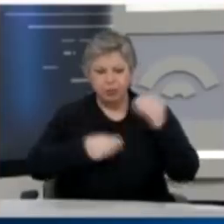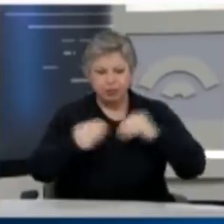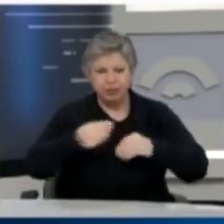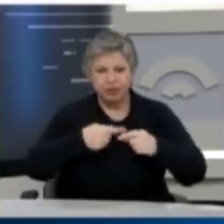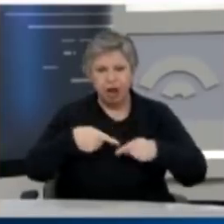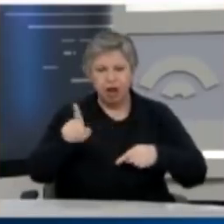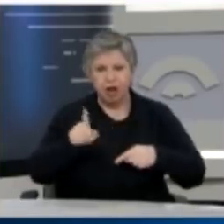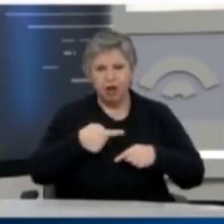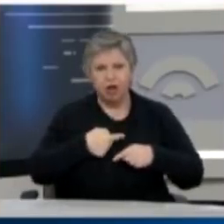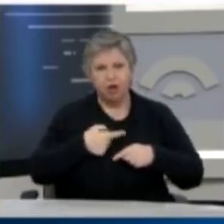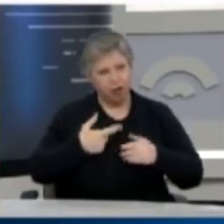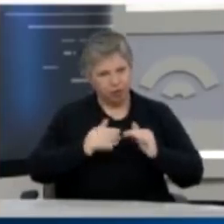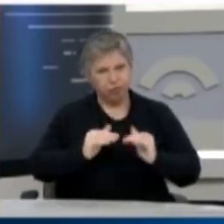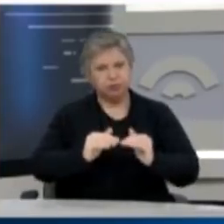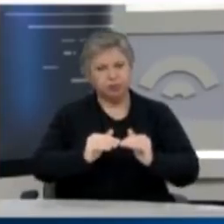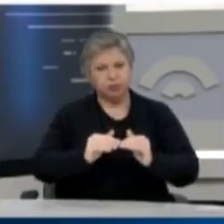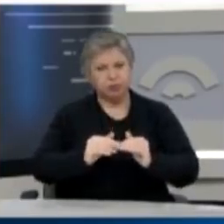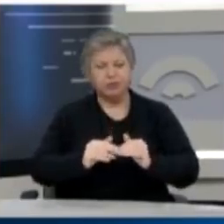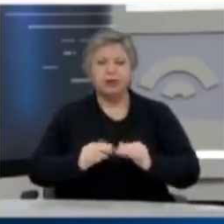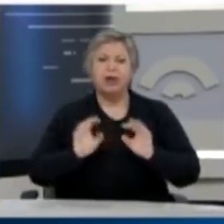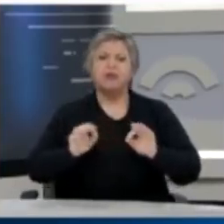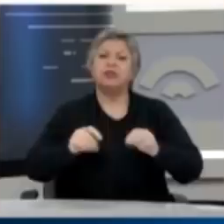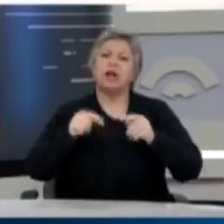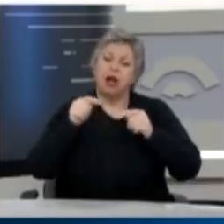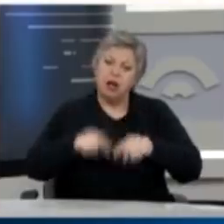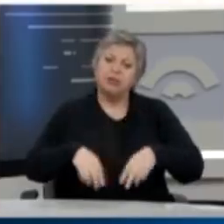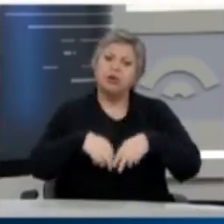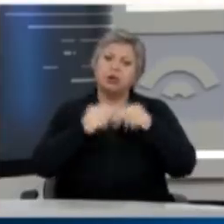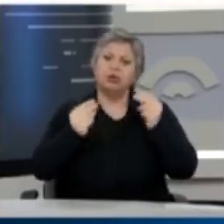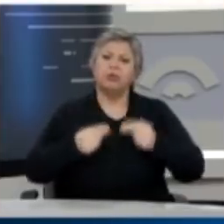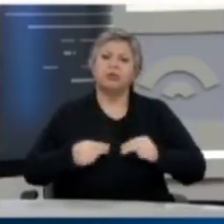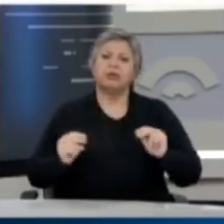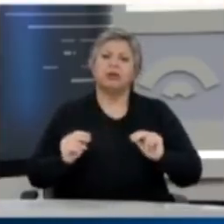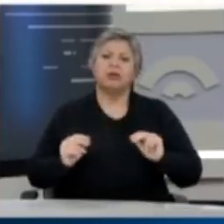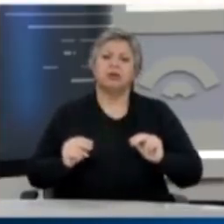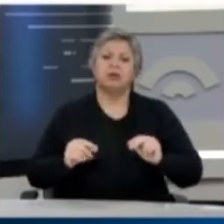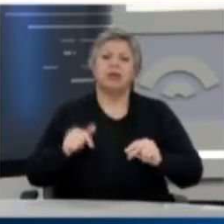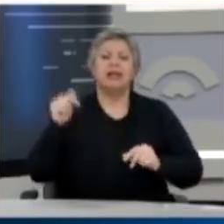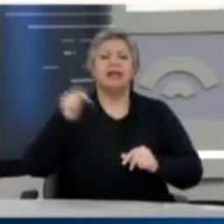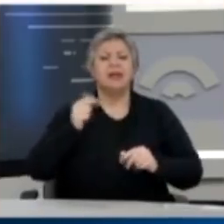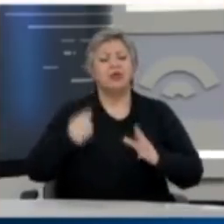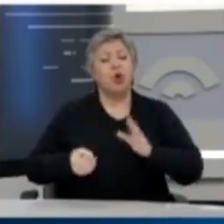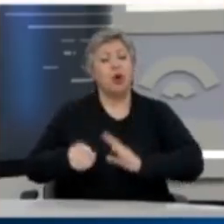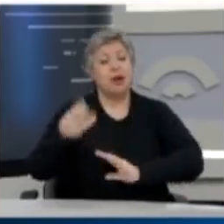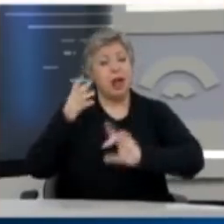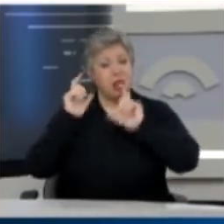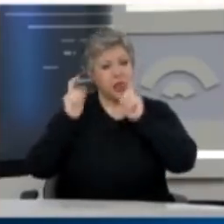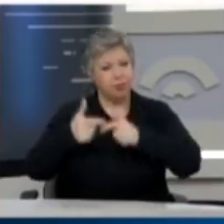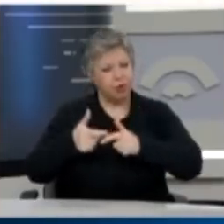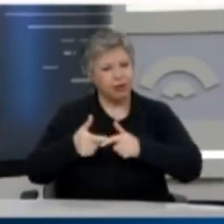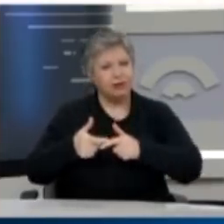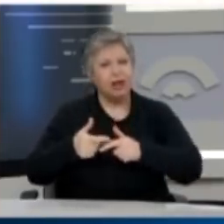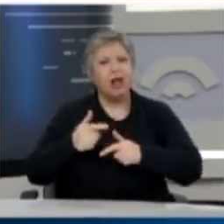Βέβαια, αυτό είναι και το πρακτικό αποτέλεσμα από άλλο δρόμο και της πρότασης της Νέας Δημοκρατίας